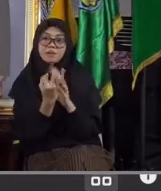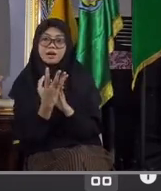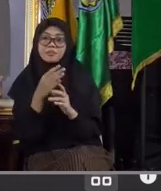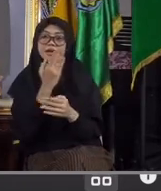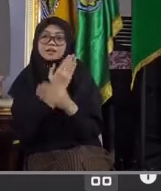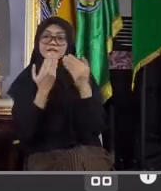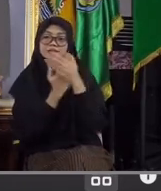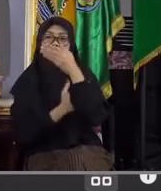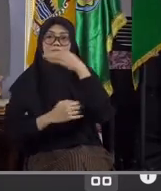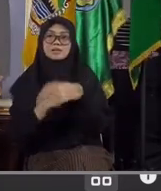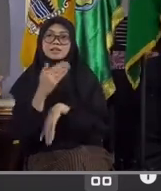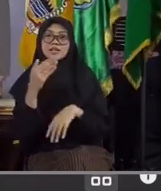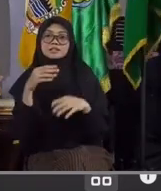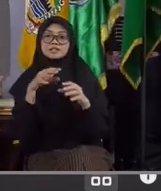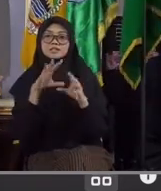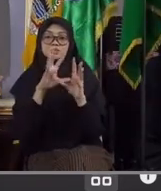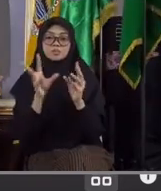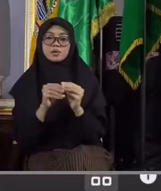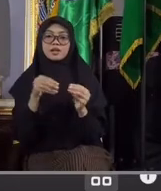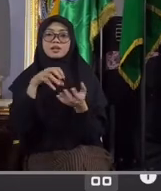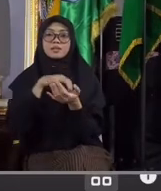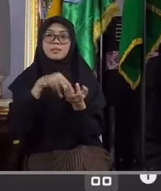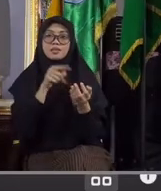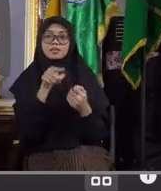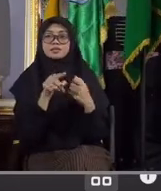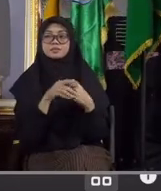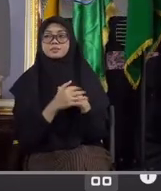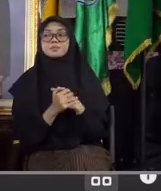penyandang disabilitas yang ada di kelurahan jenengan?